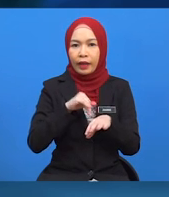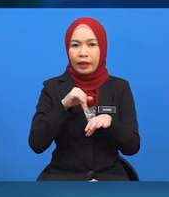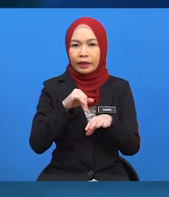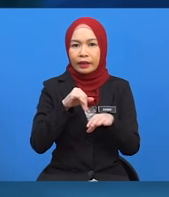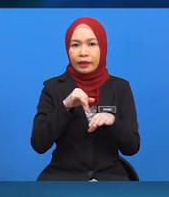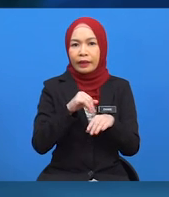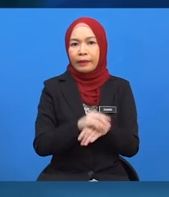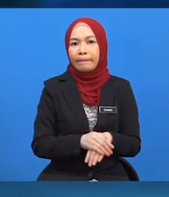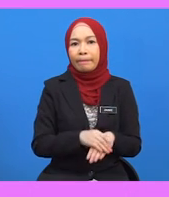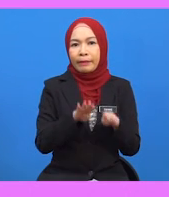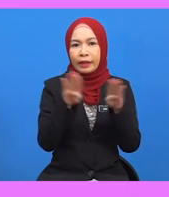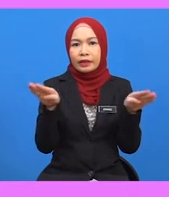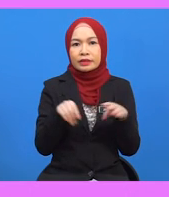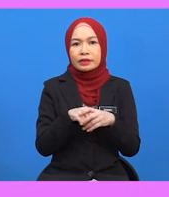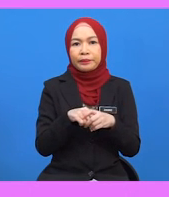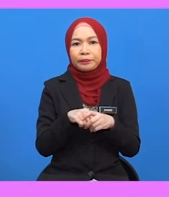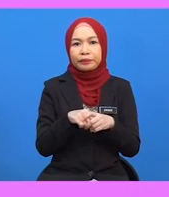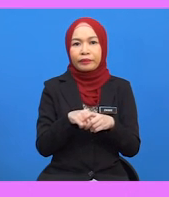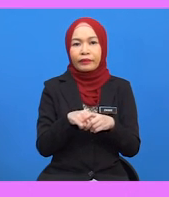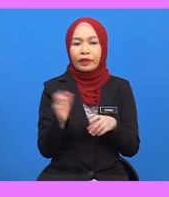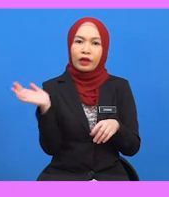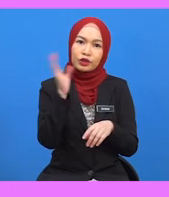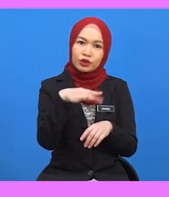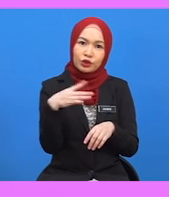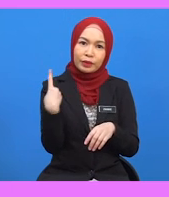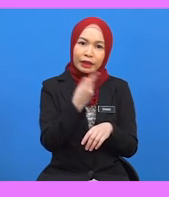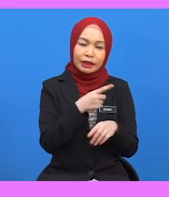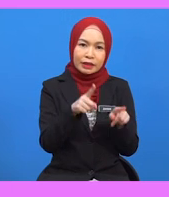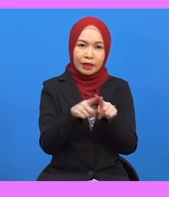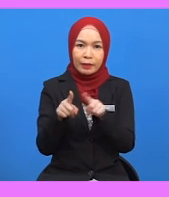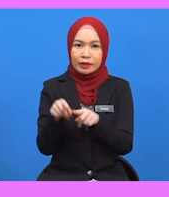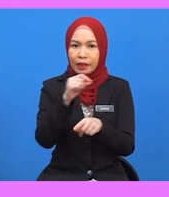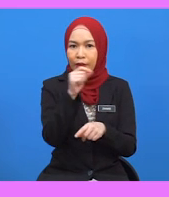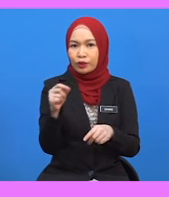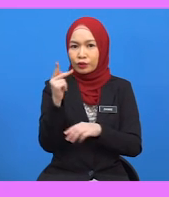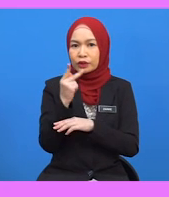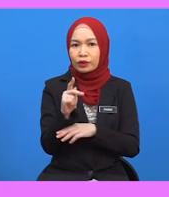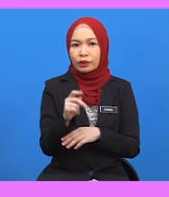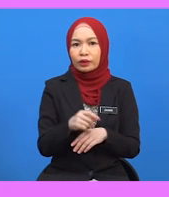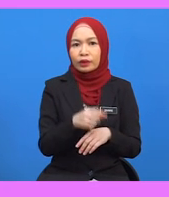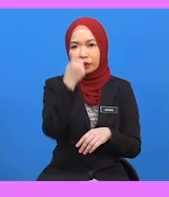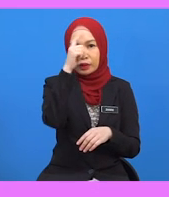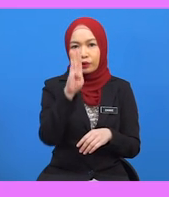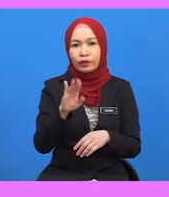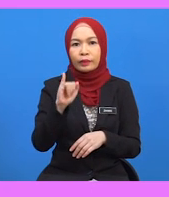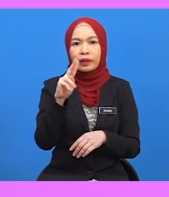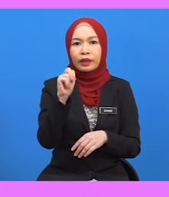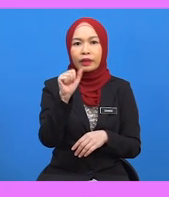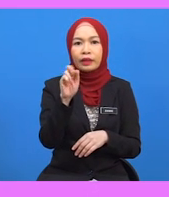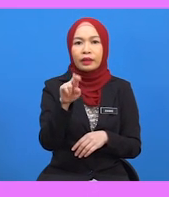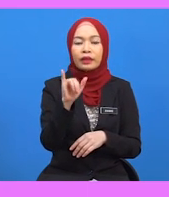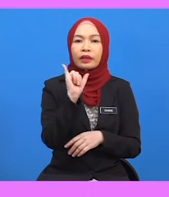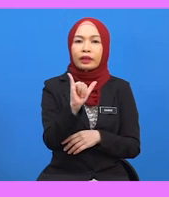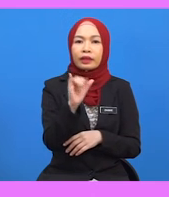Jom kita sama-sama menulis sudoku bagi binary search berdasarkan contoh senarai tadi.